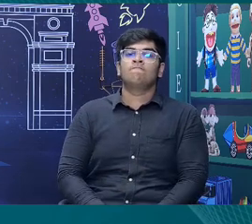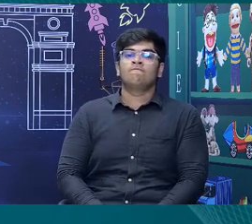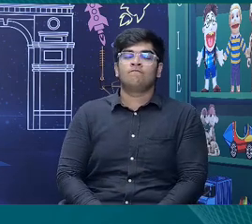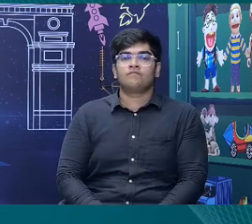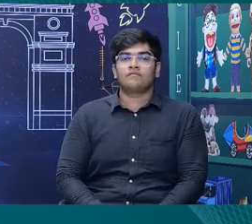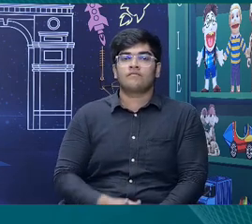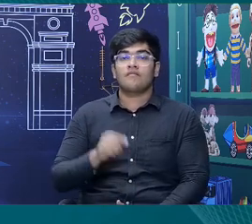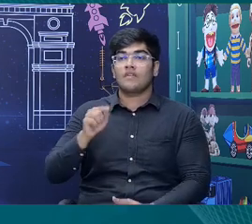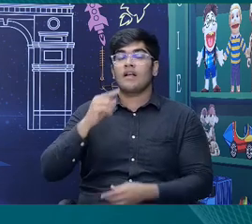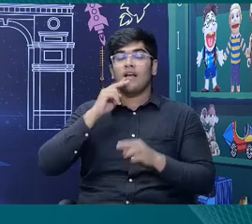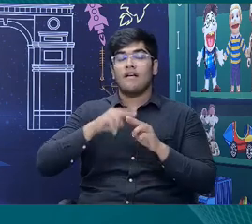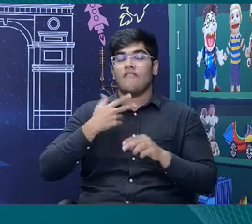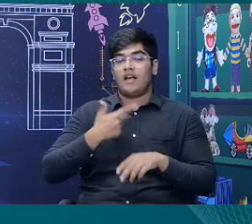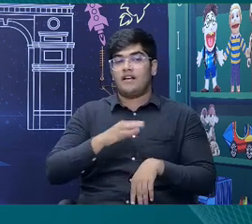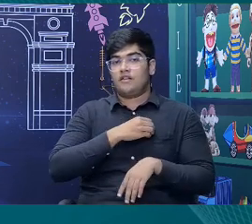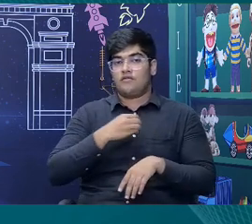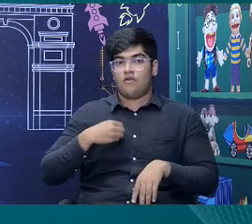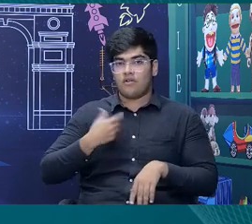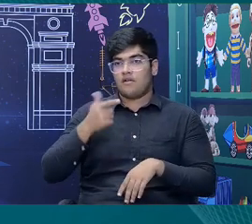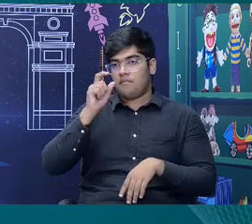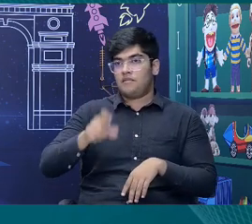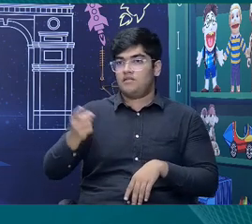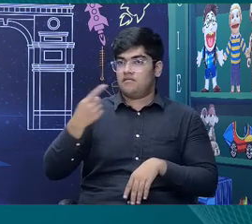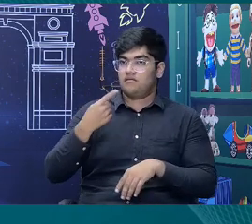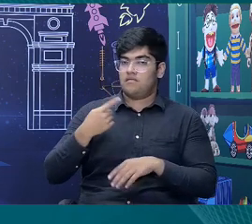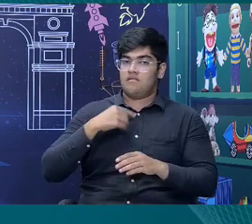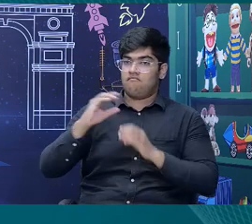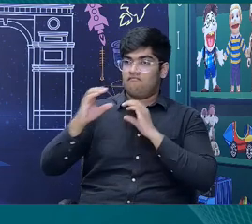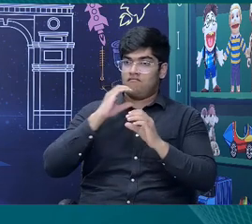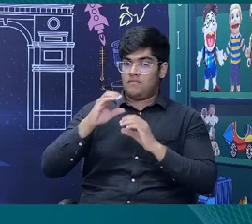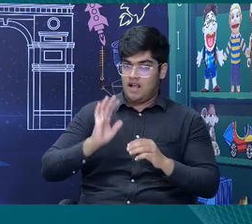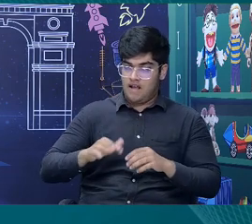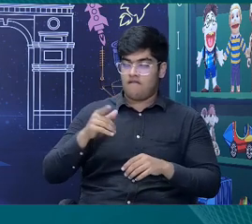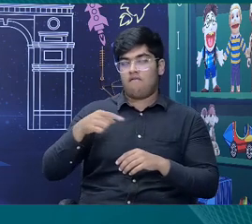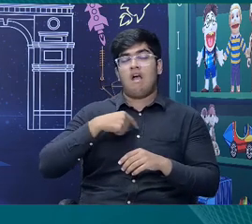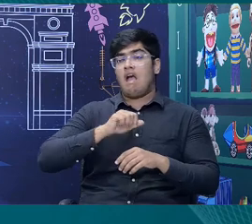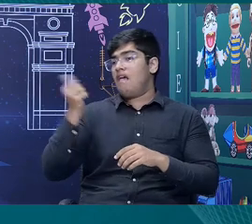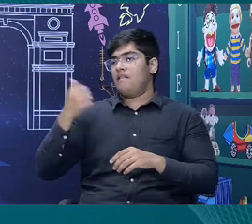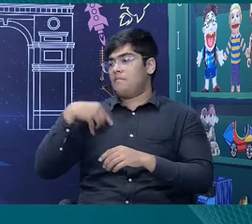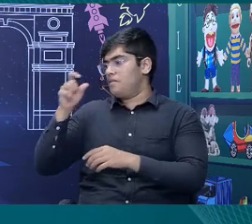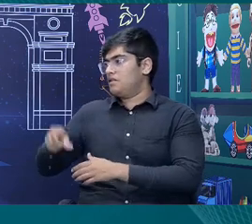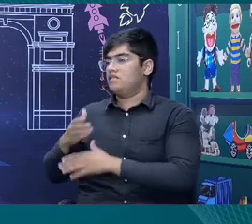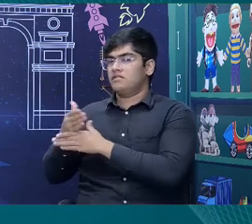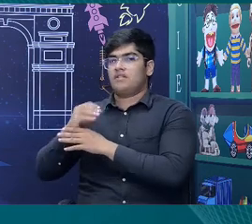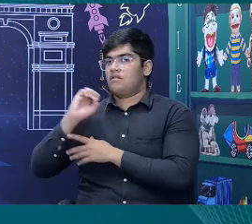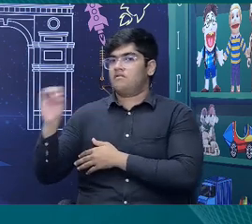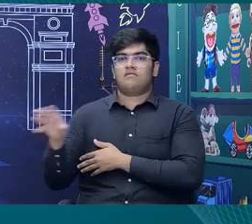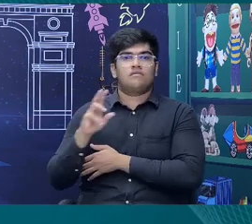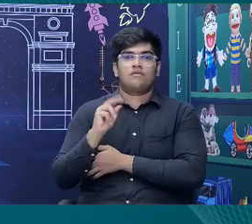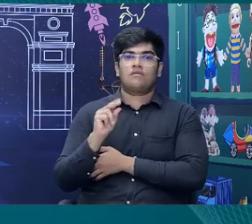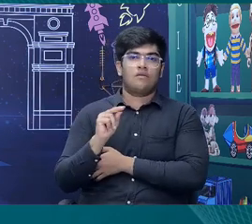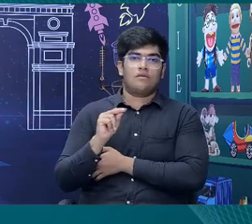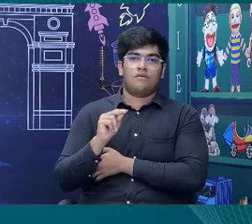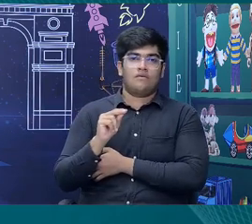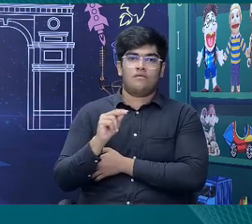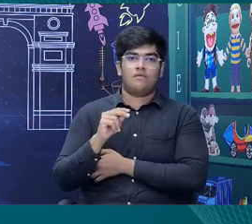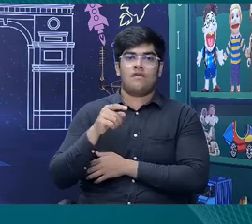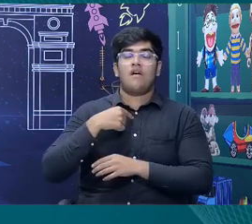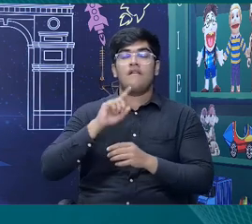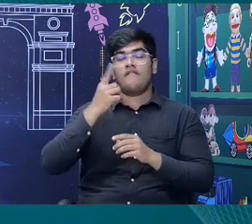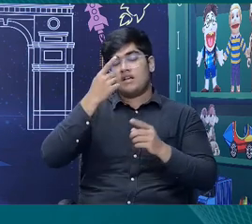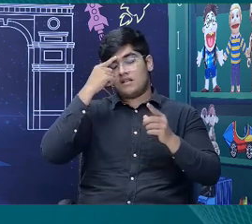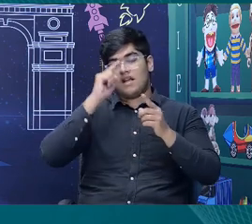कॉन्फिडेंशियल होता है वह आप किसी से शेयर नहीं कर सकता है एज अ थेरेपिस्ट गोल क्या रहता है हमारा हमने गोल्स डिस्कस किए थे बिगिनिंग